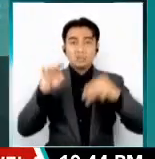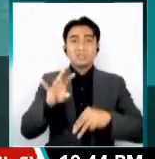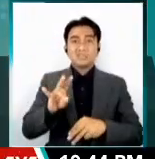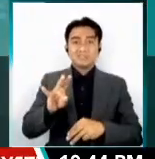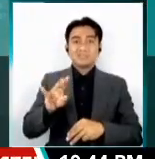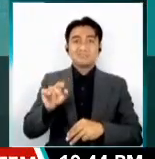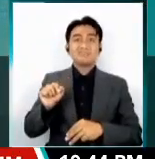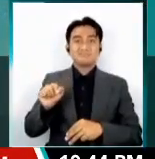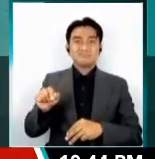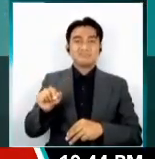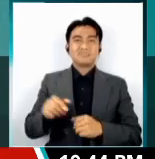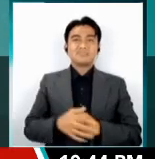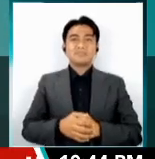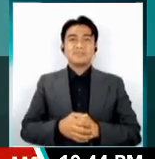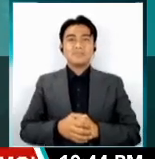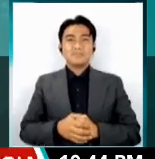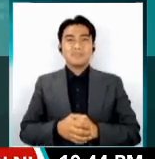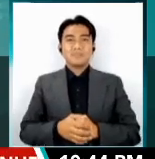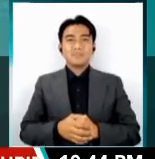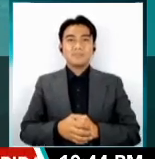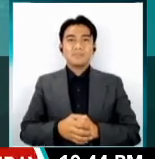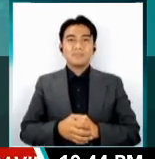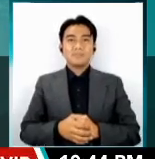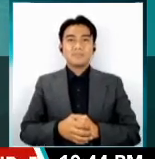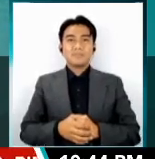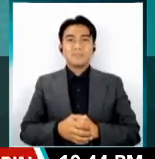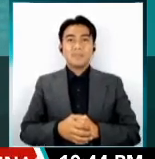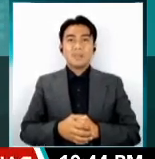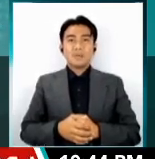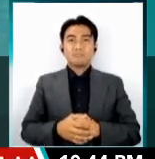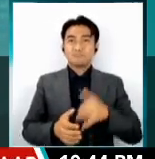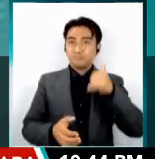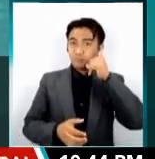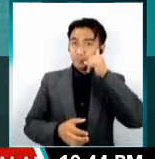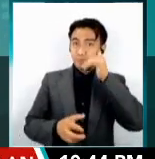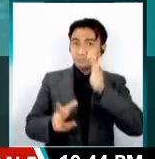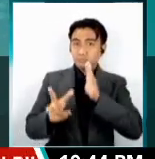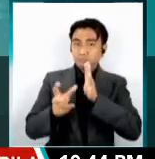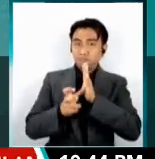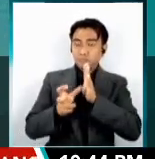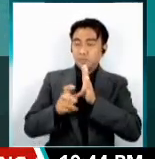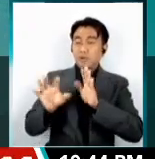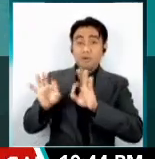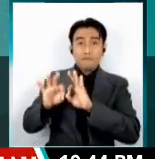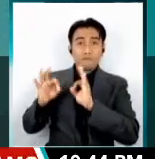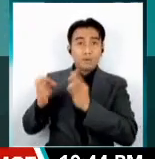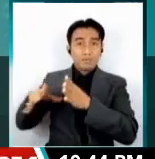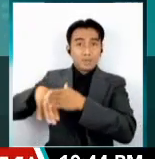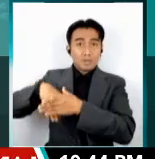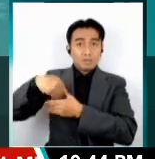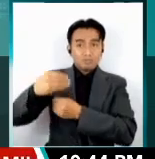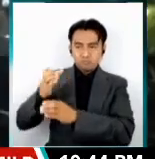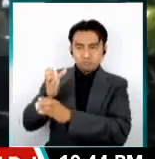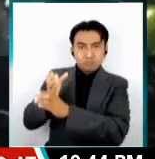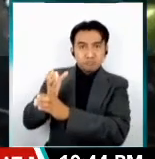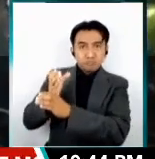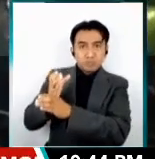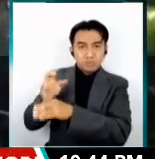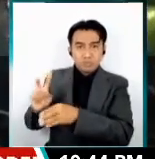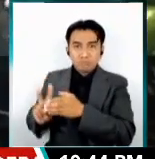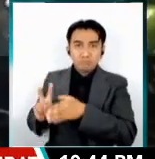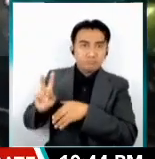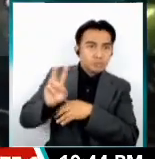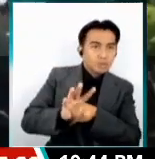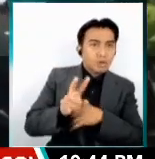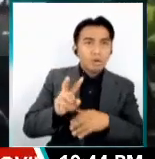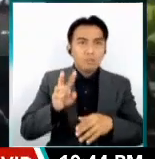Dios Santo. Sa video, kitang lumabas ang isang pamilya mula sa kotseng iyan na umuuga dahil sa lindol.